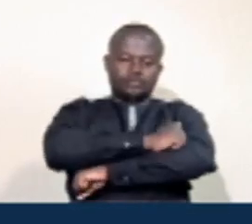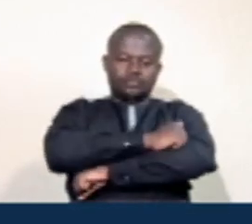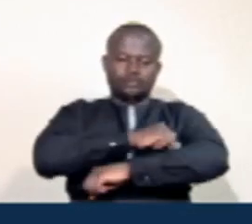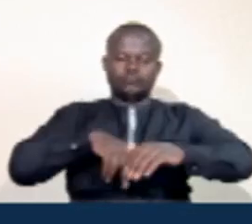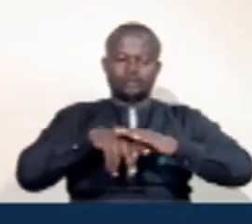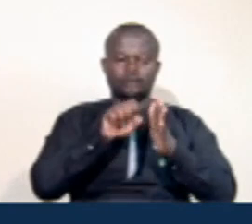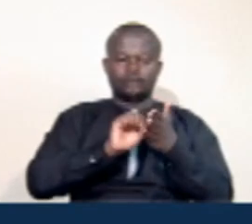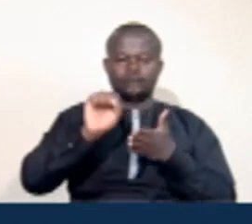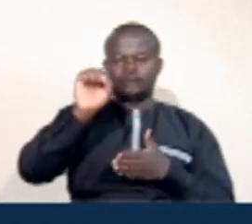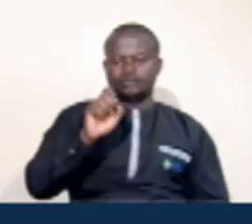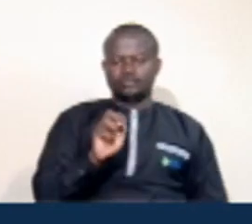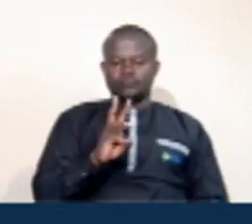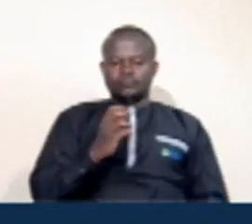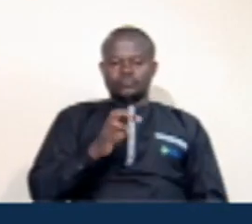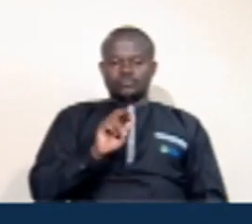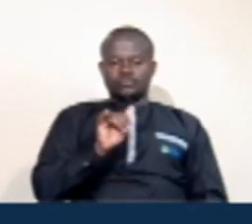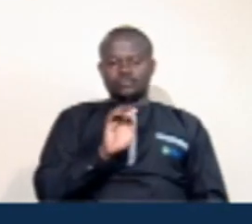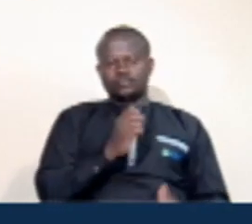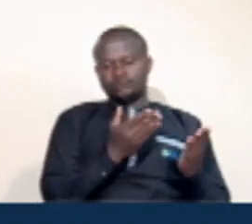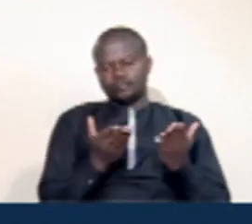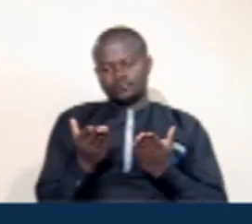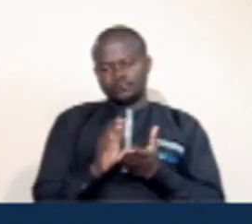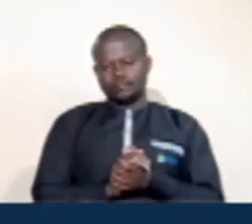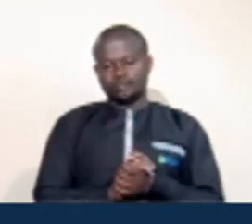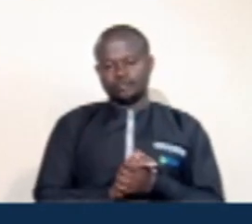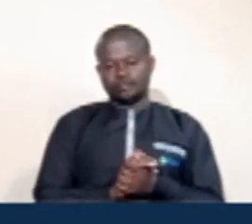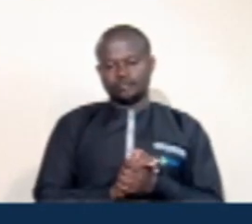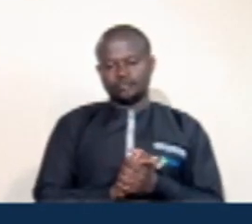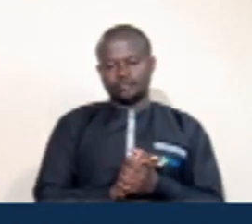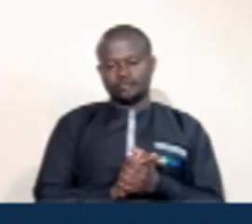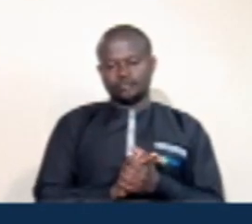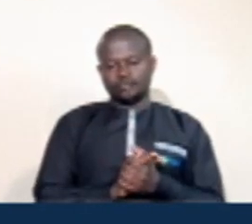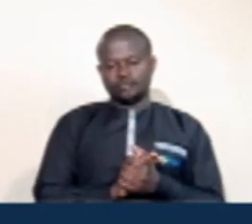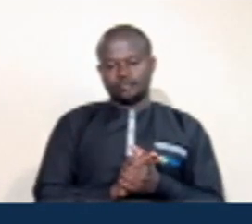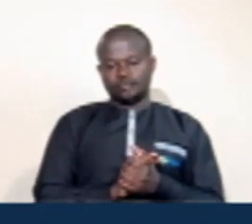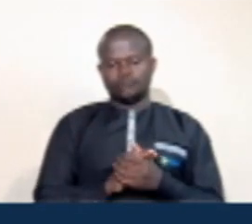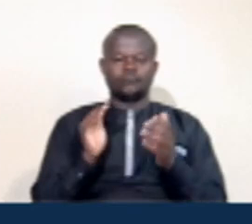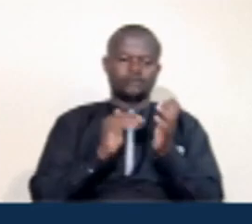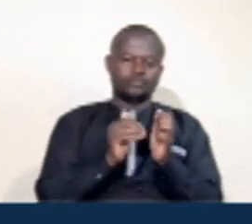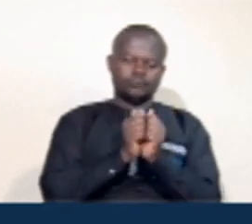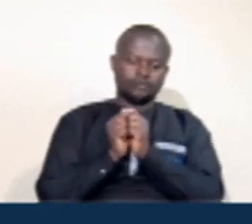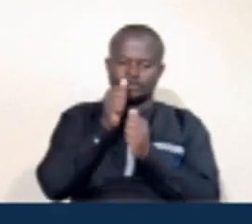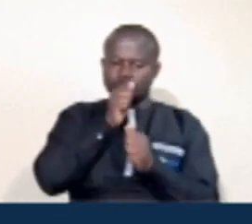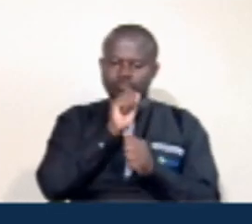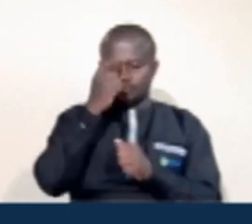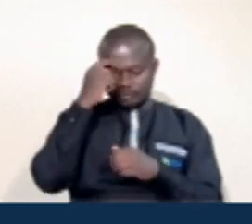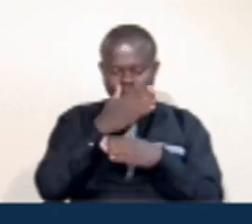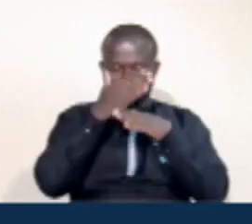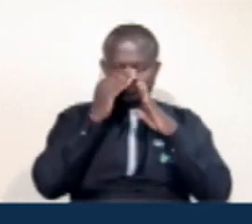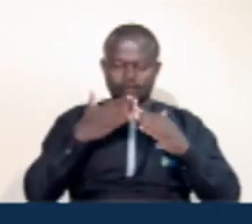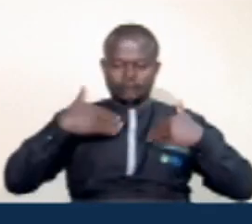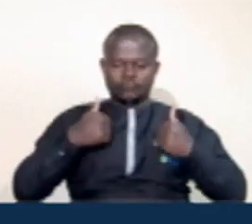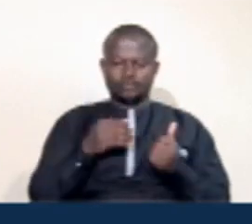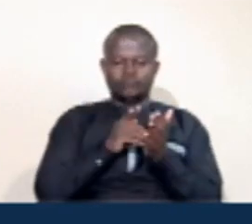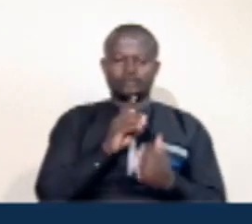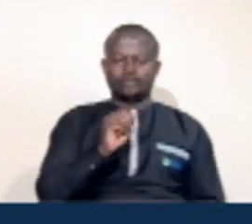abanza n'ayisumbuye twagirezo Gaspar tubahaye ikaze akoze muri studio kandi turi kumwe n'umunyamabanga leta muri Ministeri y'Ubuzima